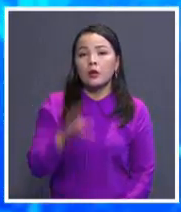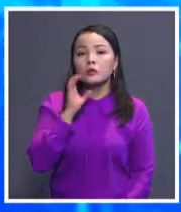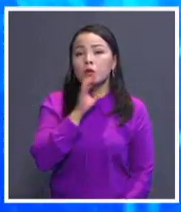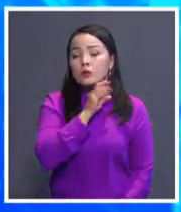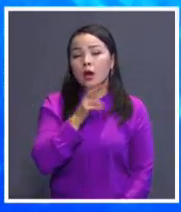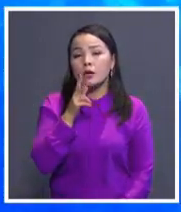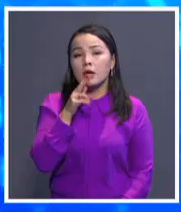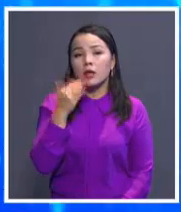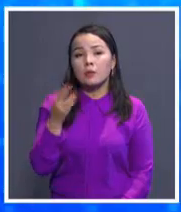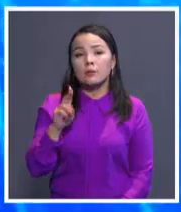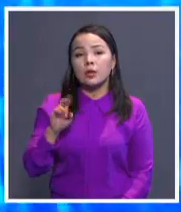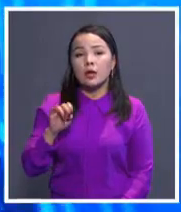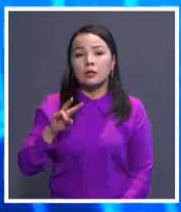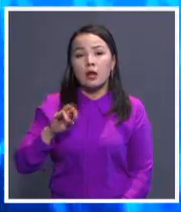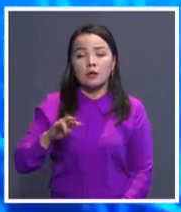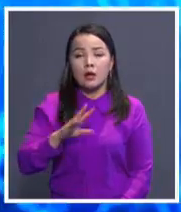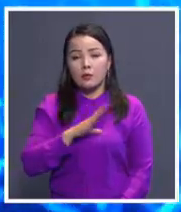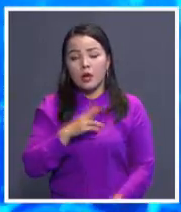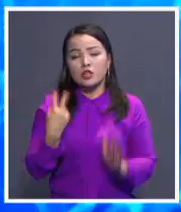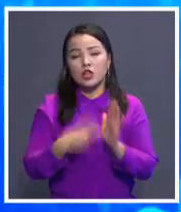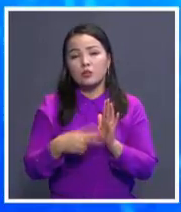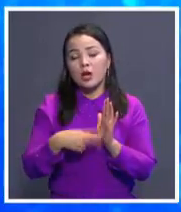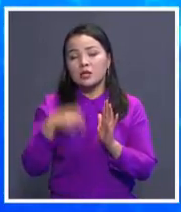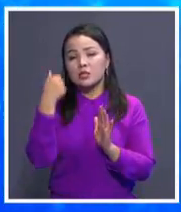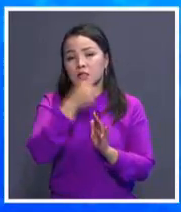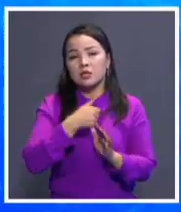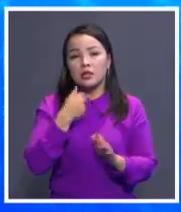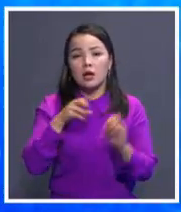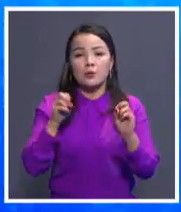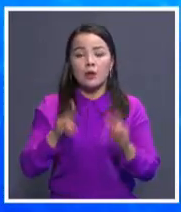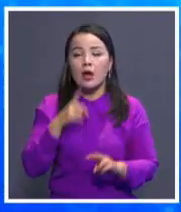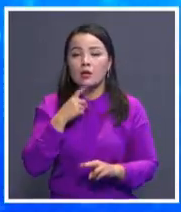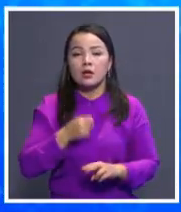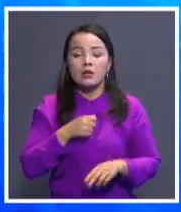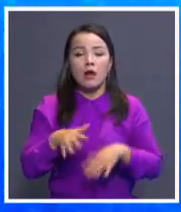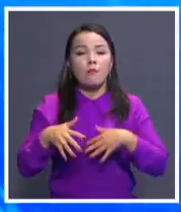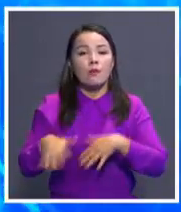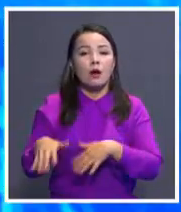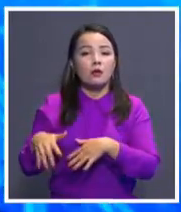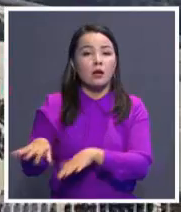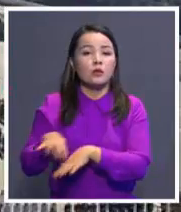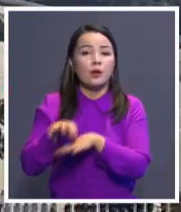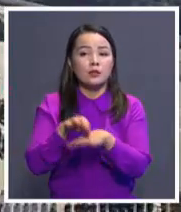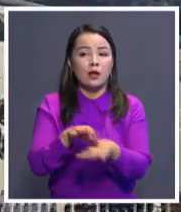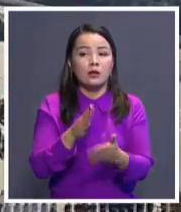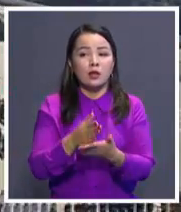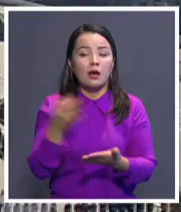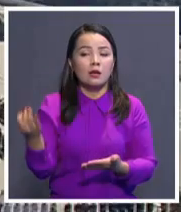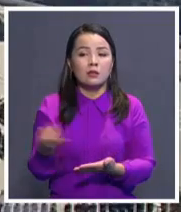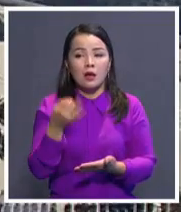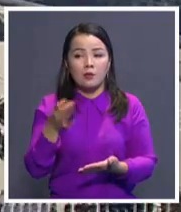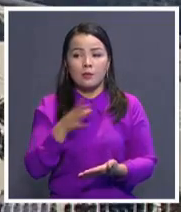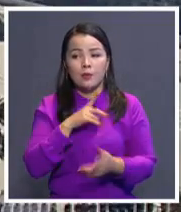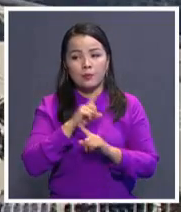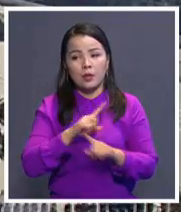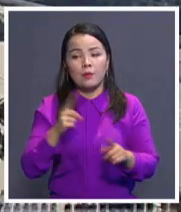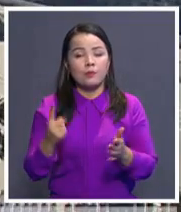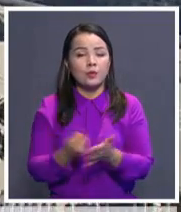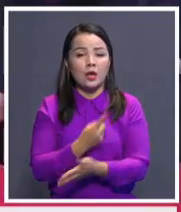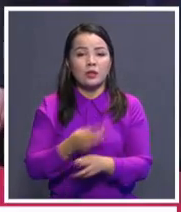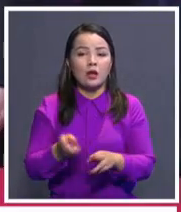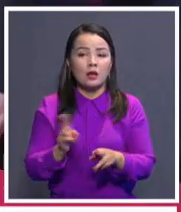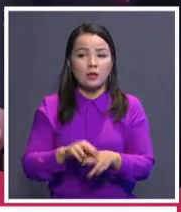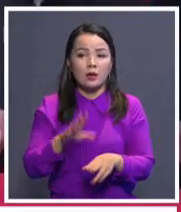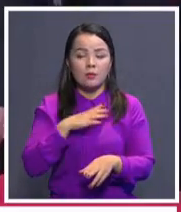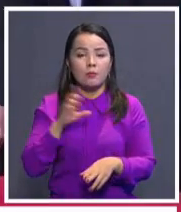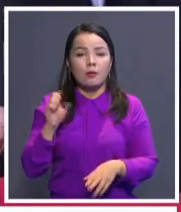Солтүстік Корея астанасы Пхеньянда елдің 70 жылдығына арналған ауқымды әскери парад өтті. Оның ерекшелігі биылғы шарада алғаш рет